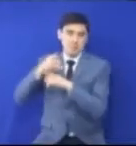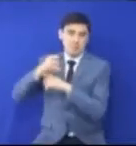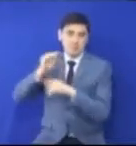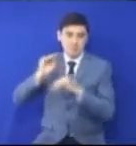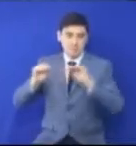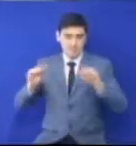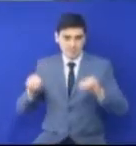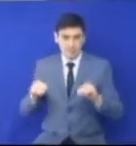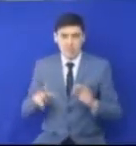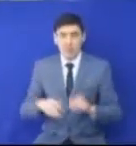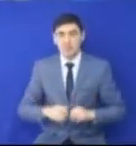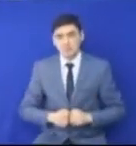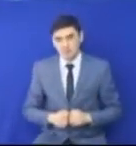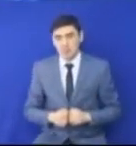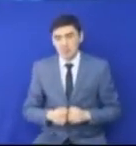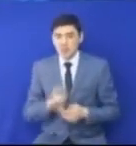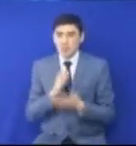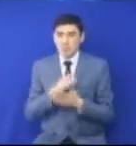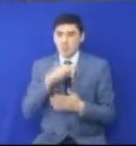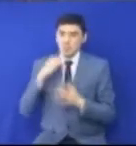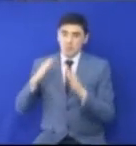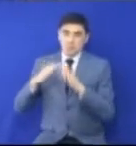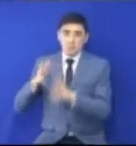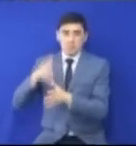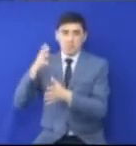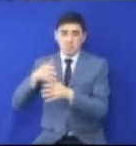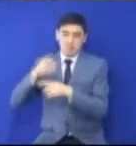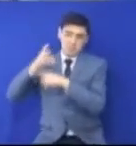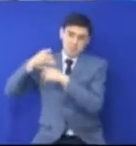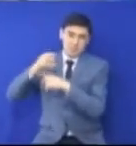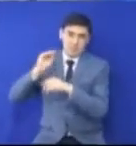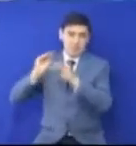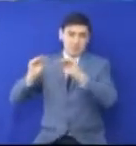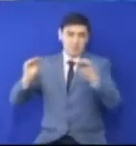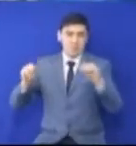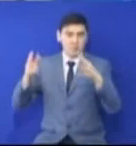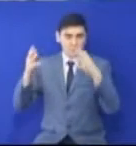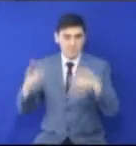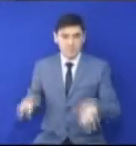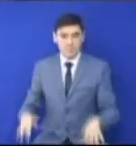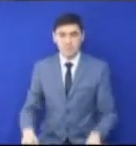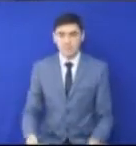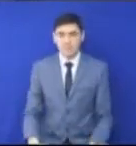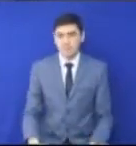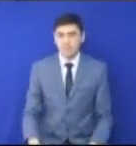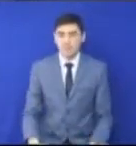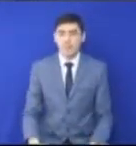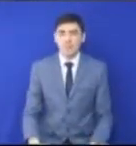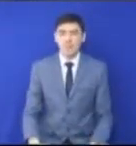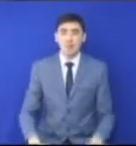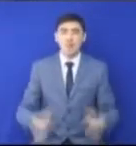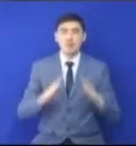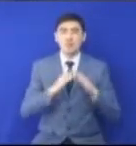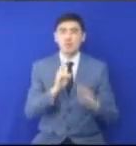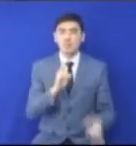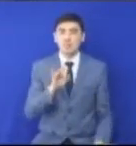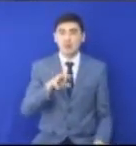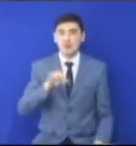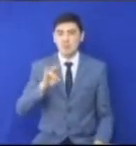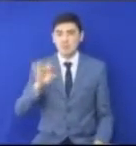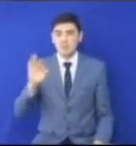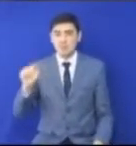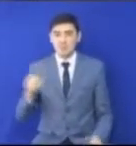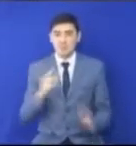бүгінде қаламыздағы бірқатар көп қабатты үйлерге бақылау құрылғысы орнатылған. У нас в домах Карменова 76,